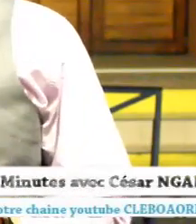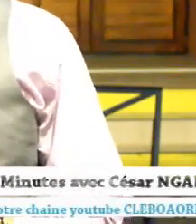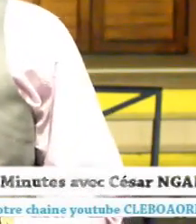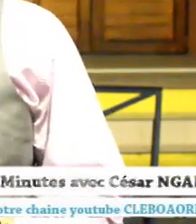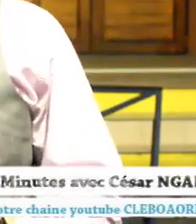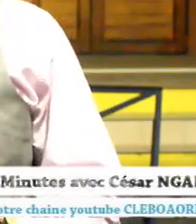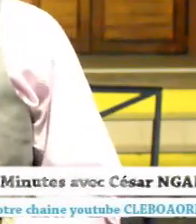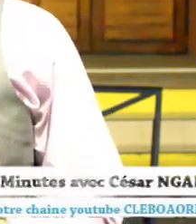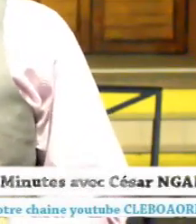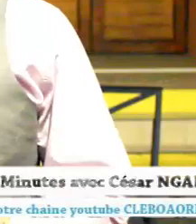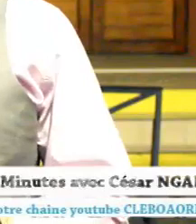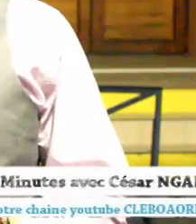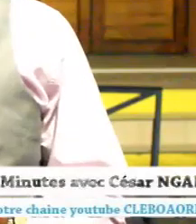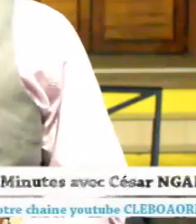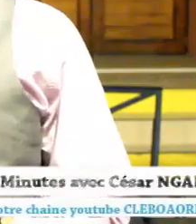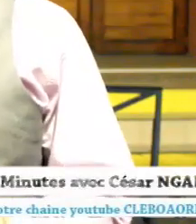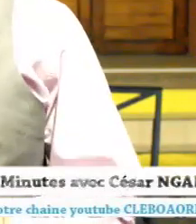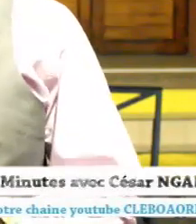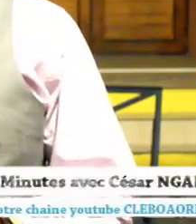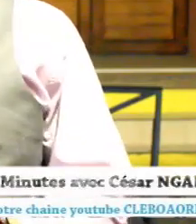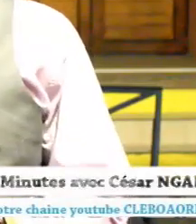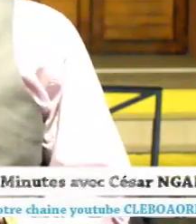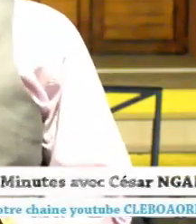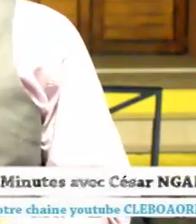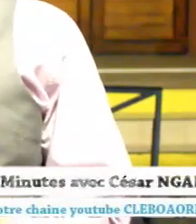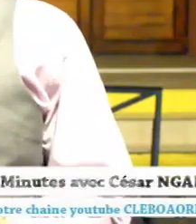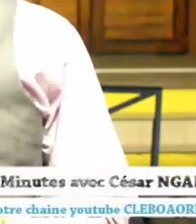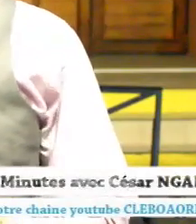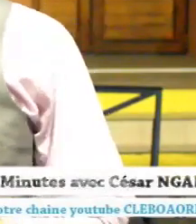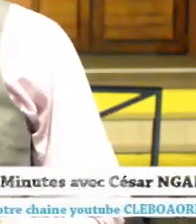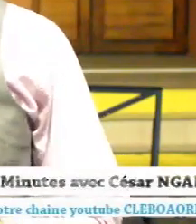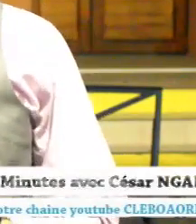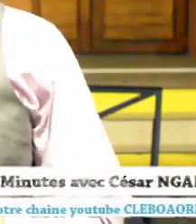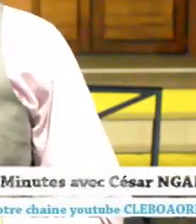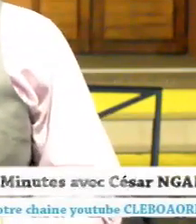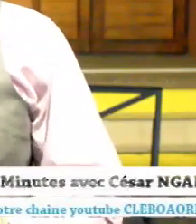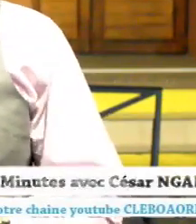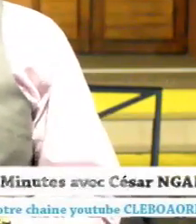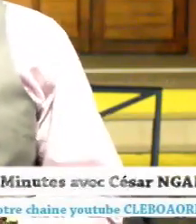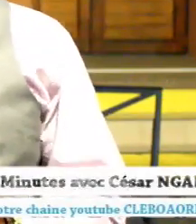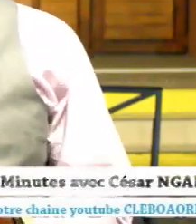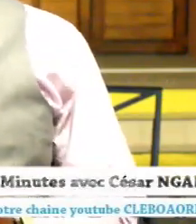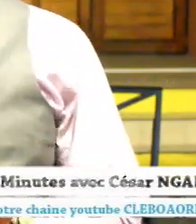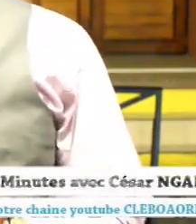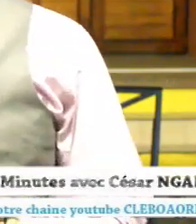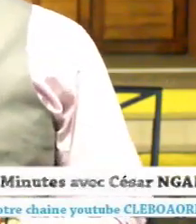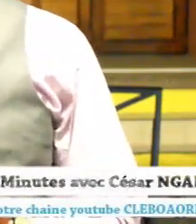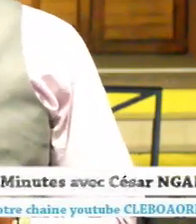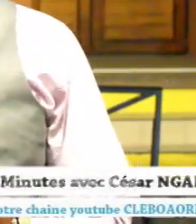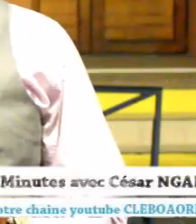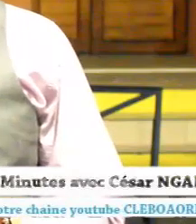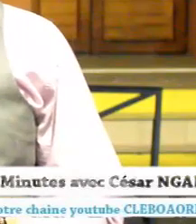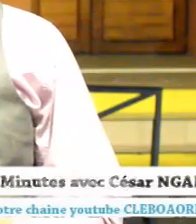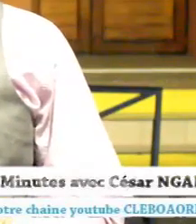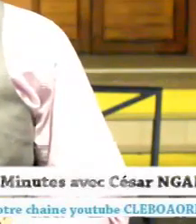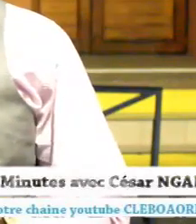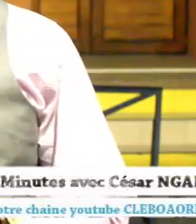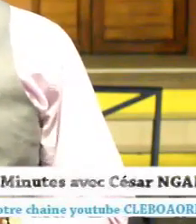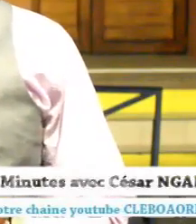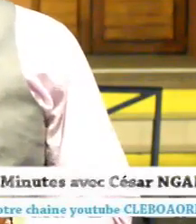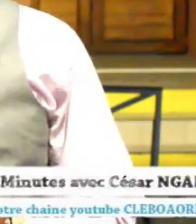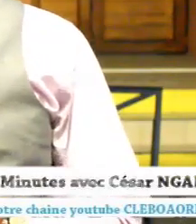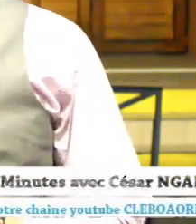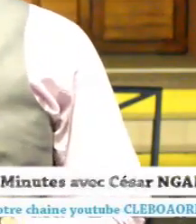parce que tout à l'heure, Menzazagi, Tchakwa, Zolba, n'importe quoi, Bomouni Soukande Nengasuki. Nazale ko tilabino boka porte-parole ya président de la République